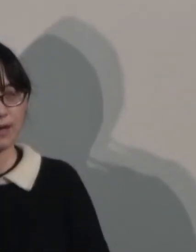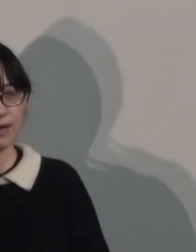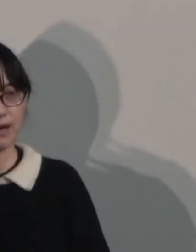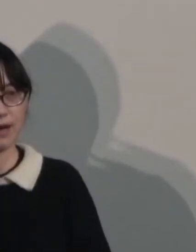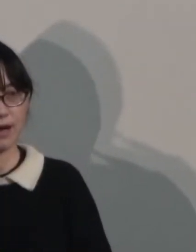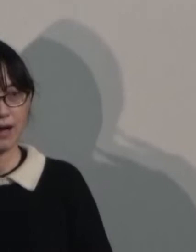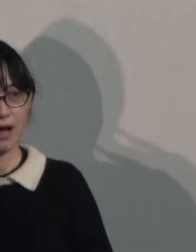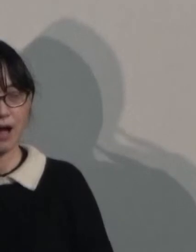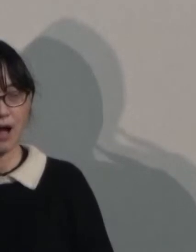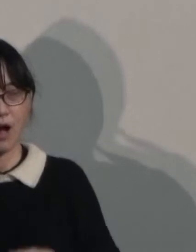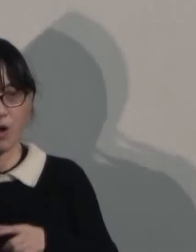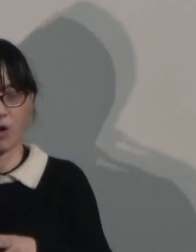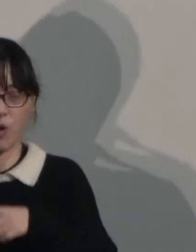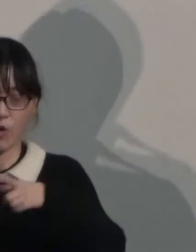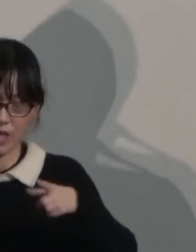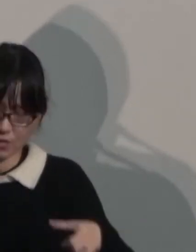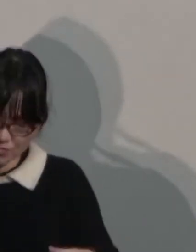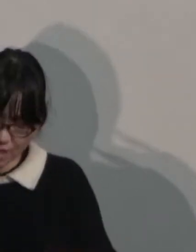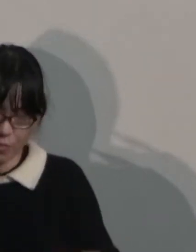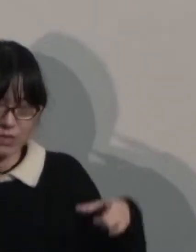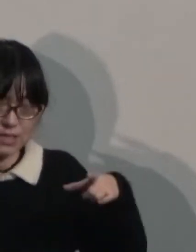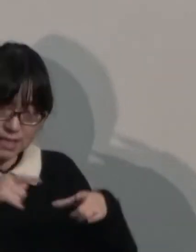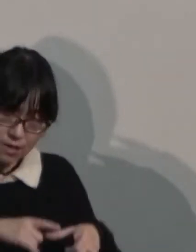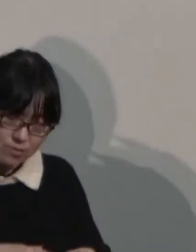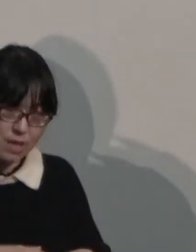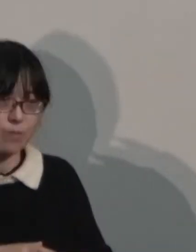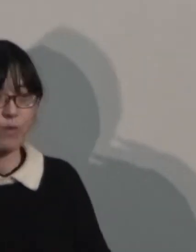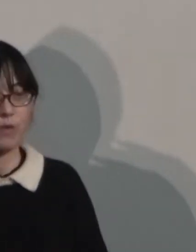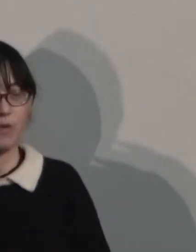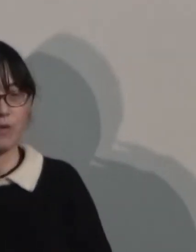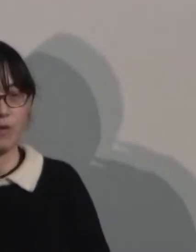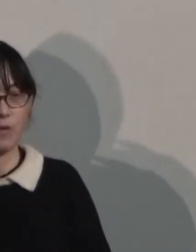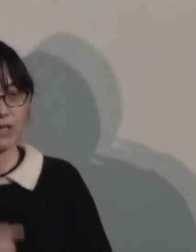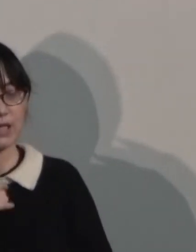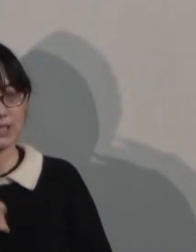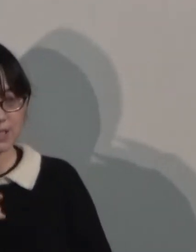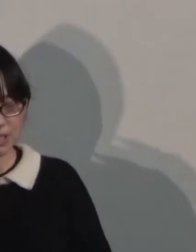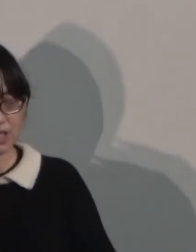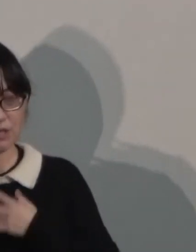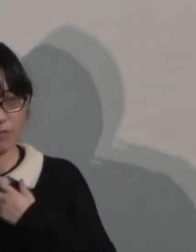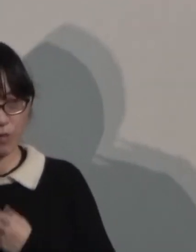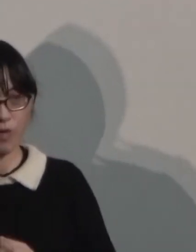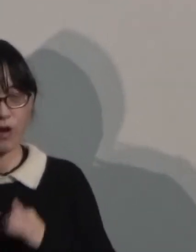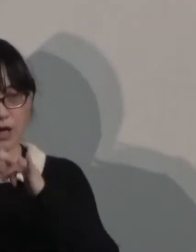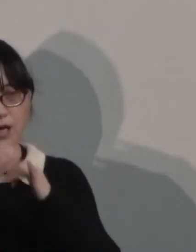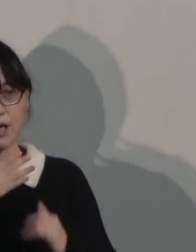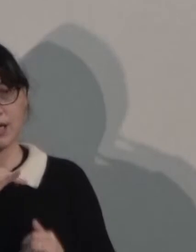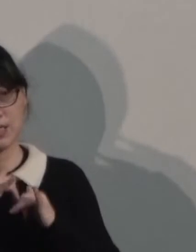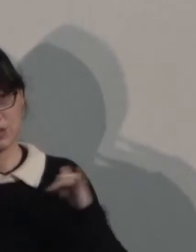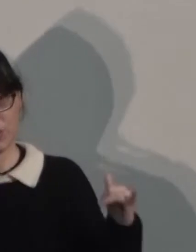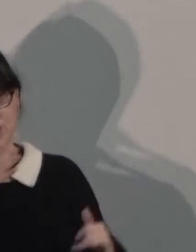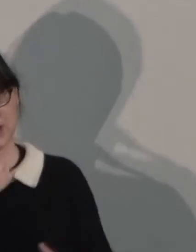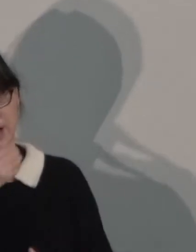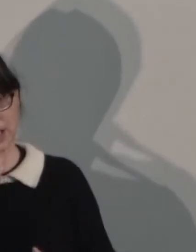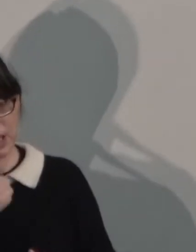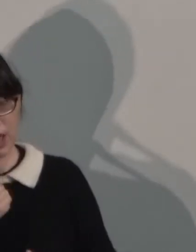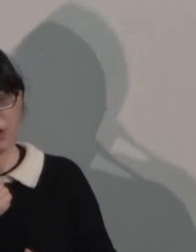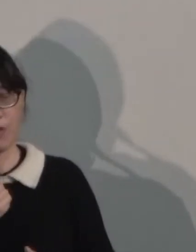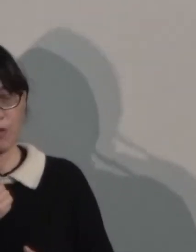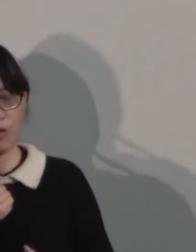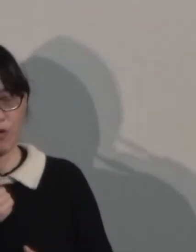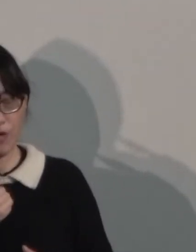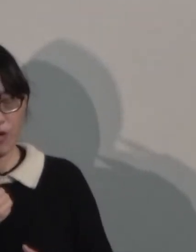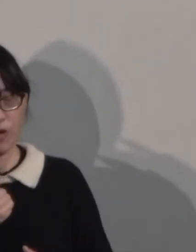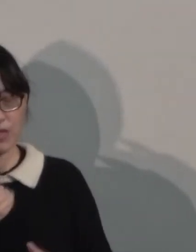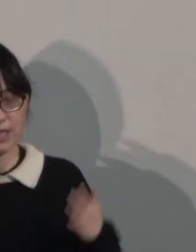大きかろうが小さかろうが、私にも人を幸せにする力がある。